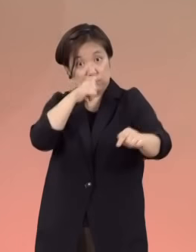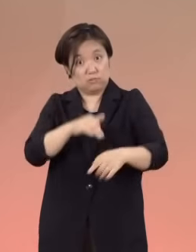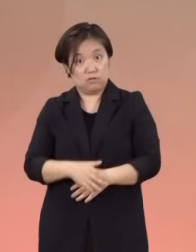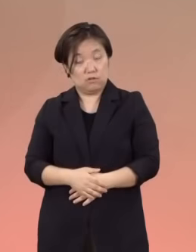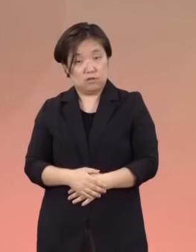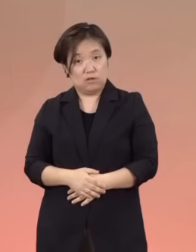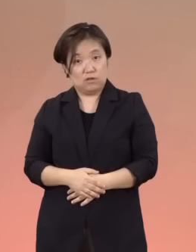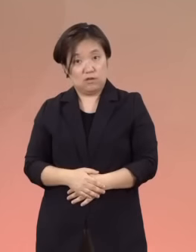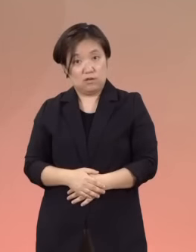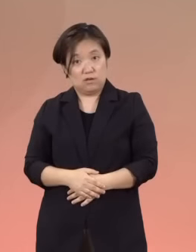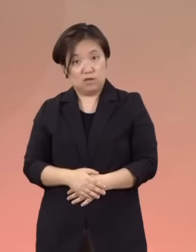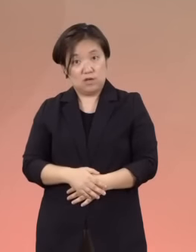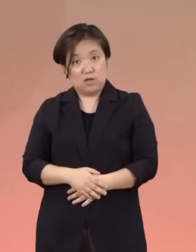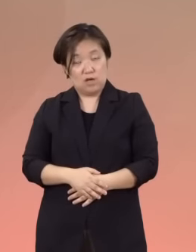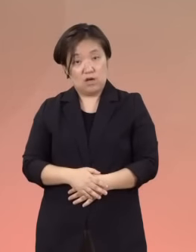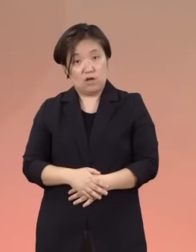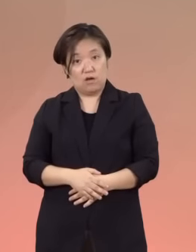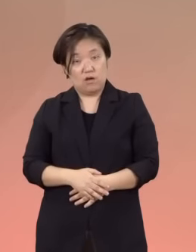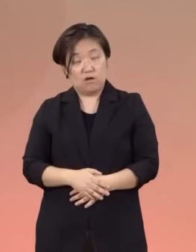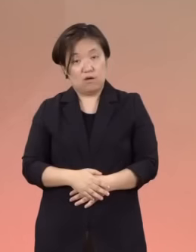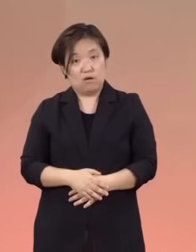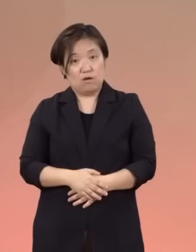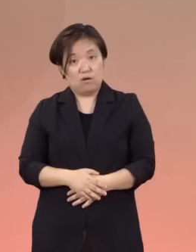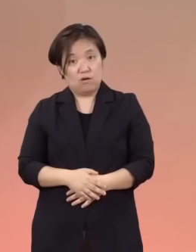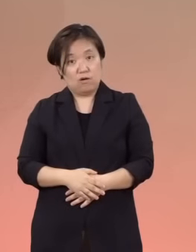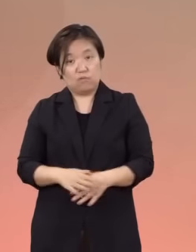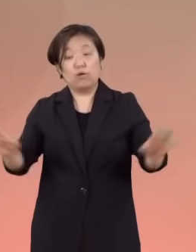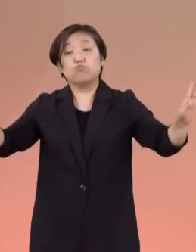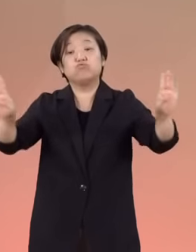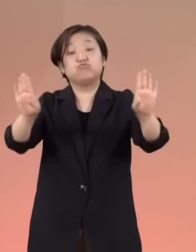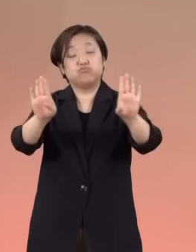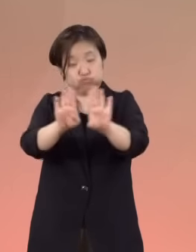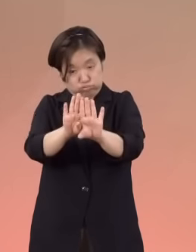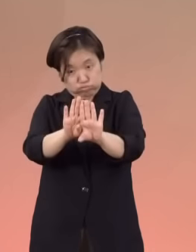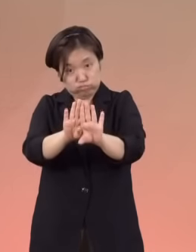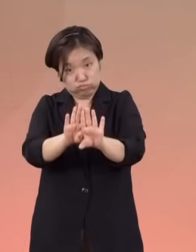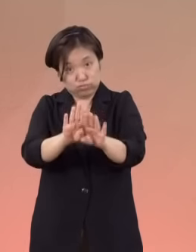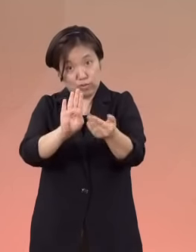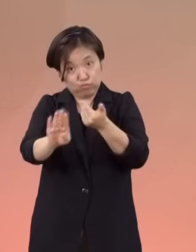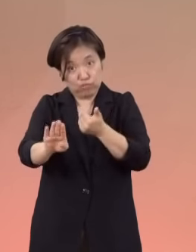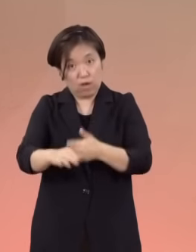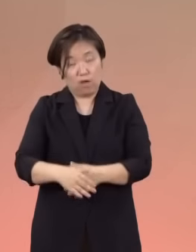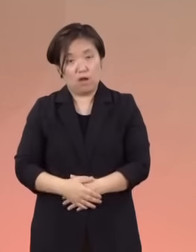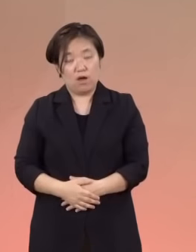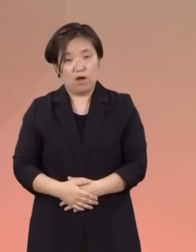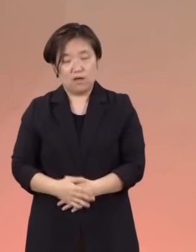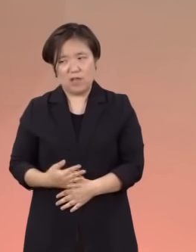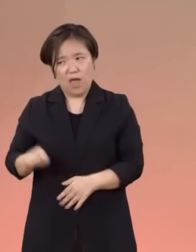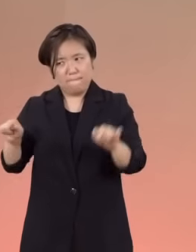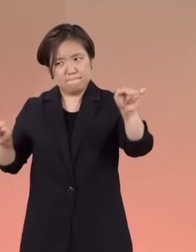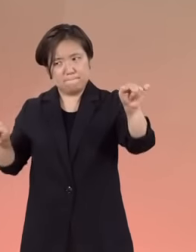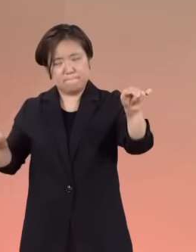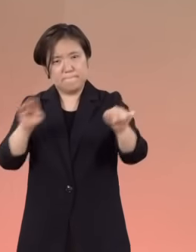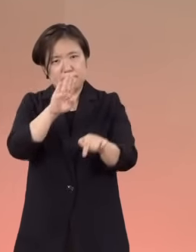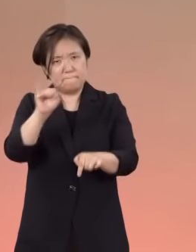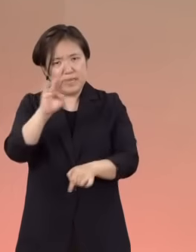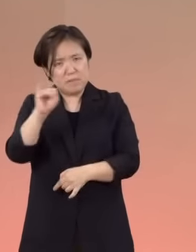안 닫히다가 겨우 다더라 근데 삐삐 삐삐리